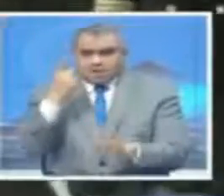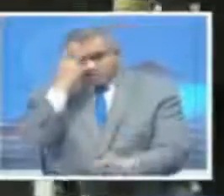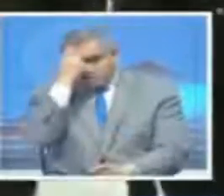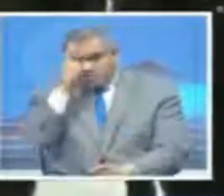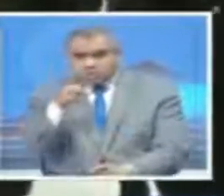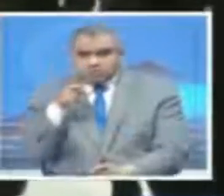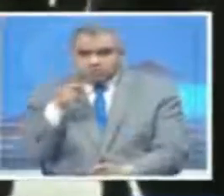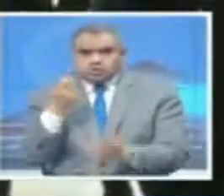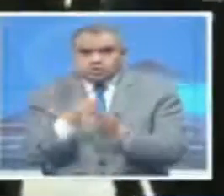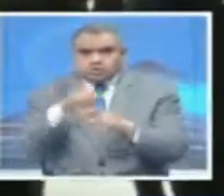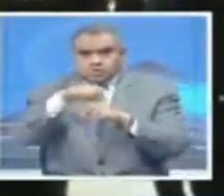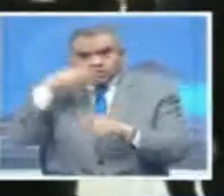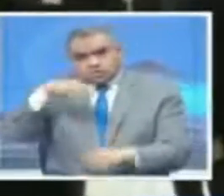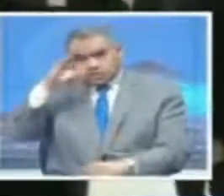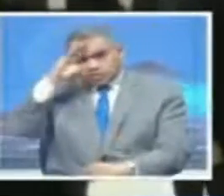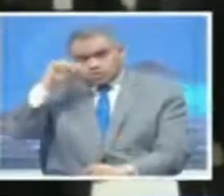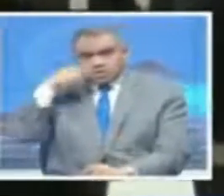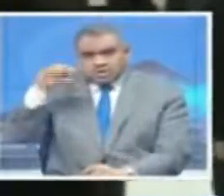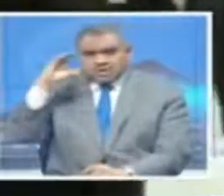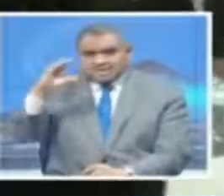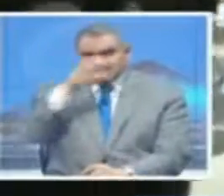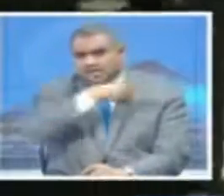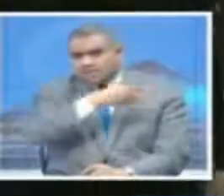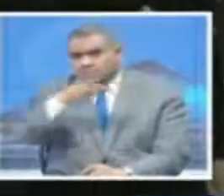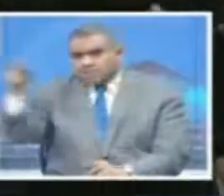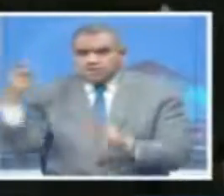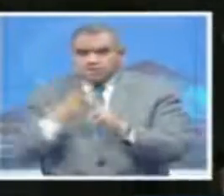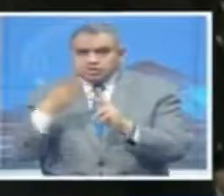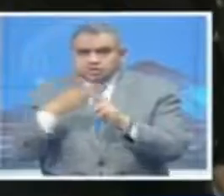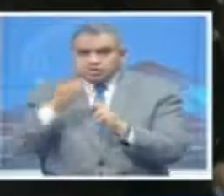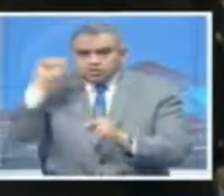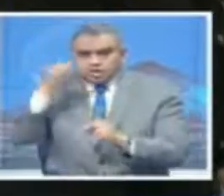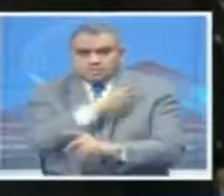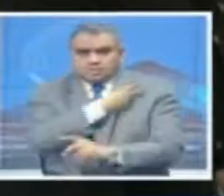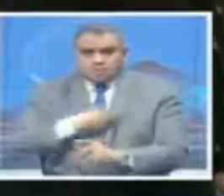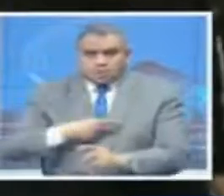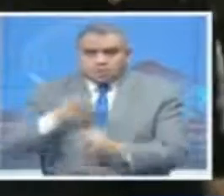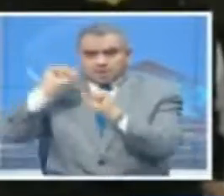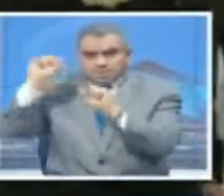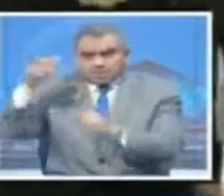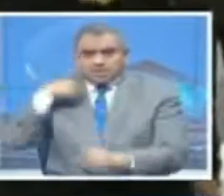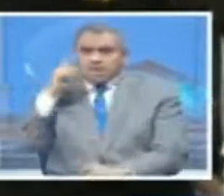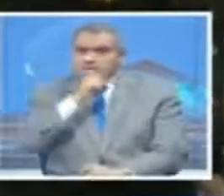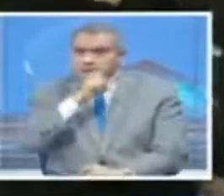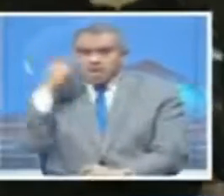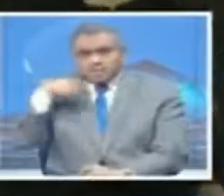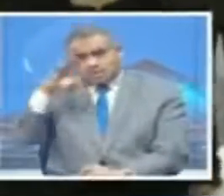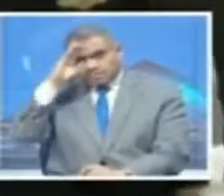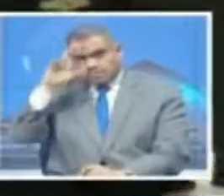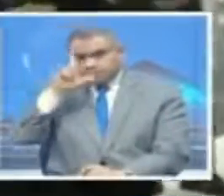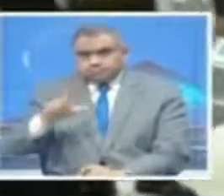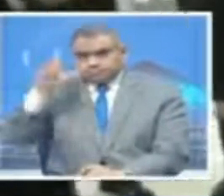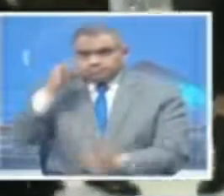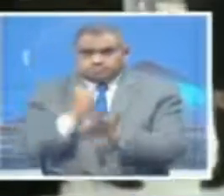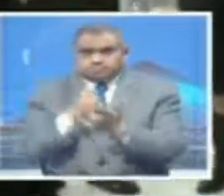2021، ونقل تحيات وتقدير السيد الرئيس عبد الفتاح السيسي رئيس الجمهورية القائد الأعلى للقوات